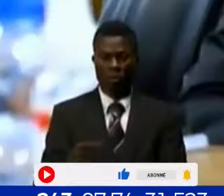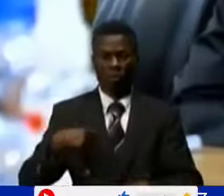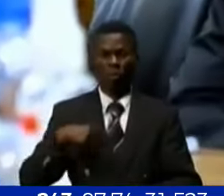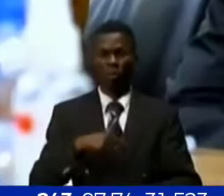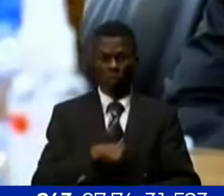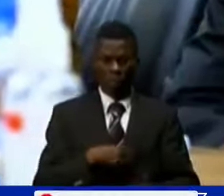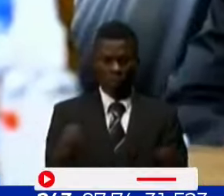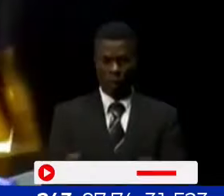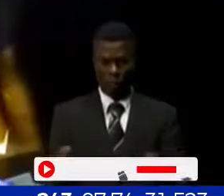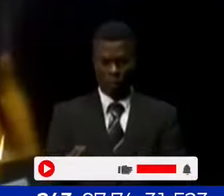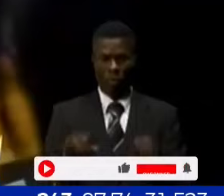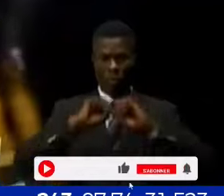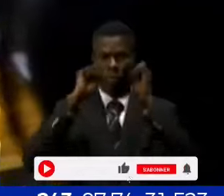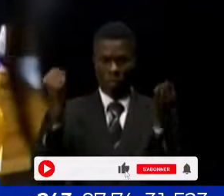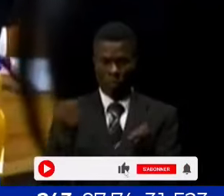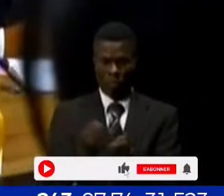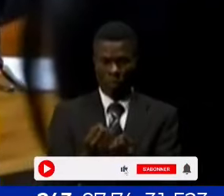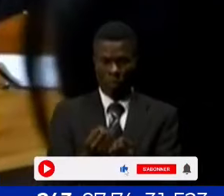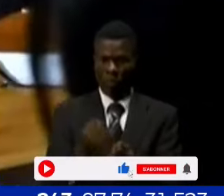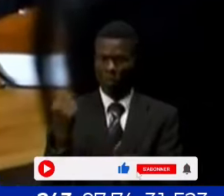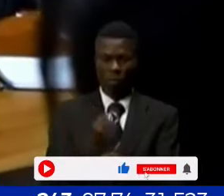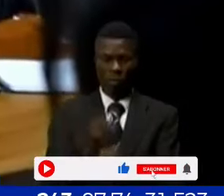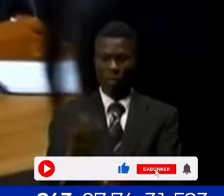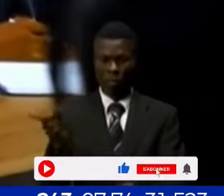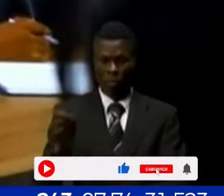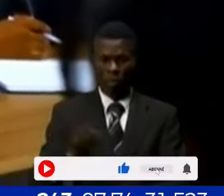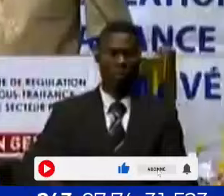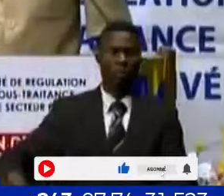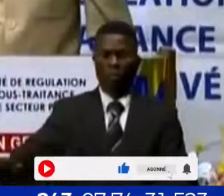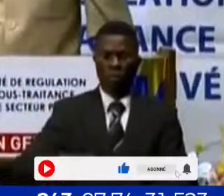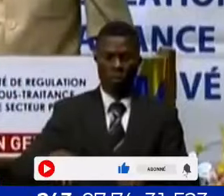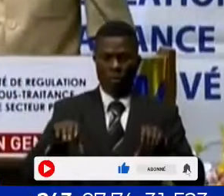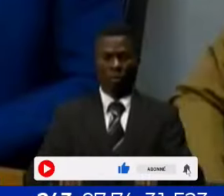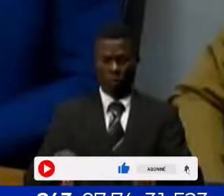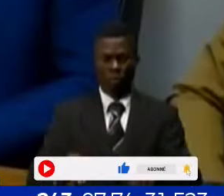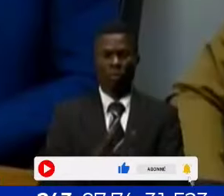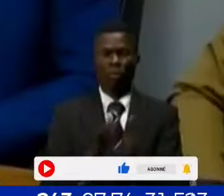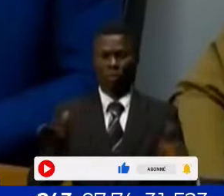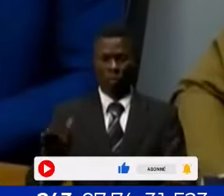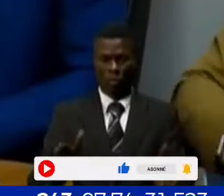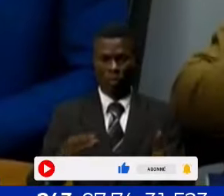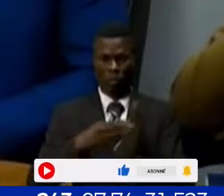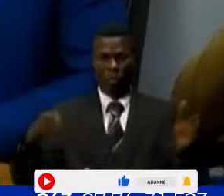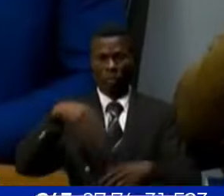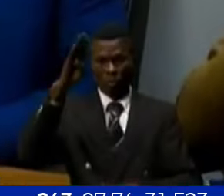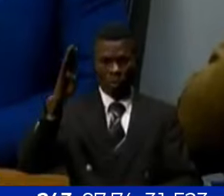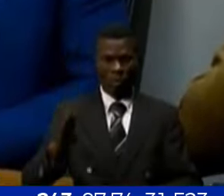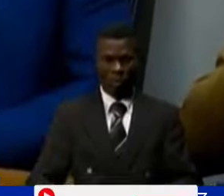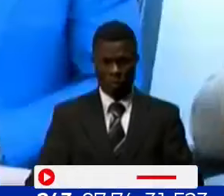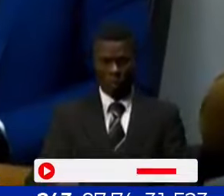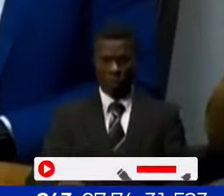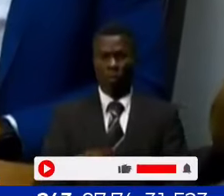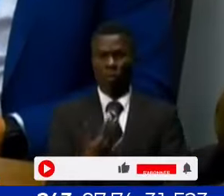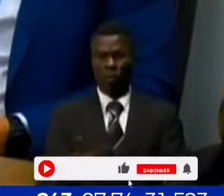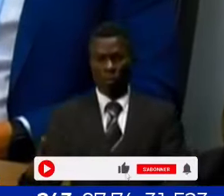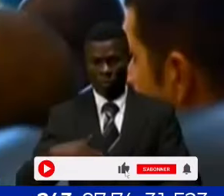ce qui fait que cette société ne sera plus éligible sur toute l'étendue du territoire national. Les 90% des marchés